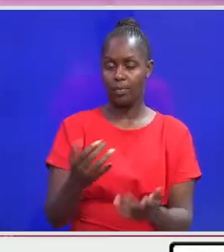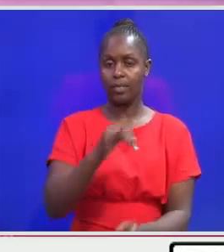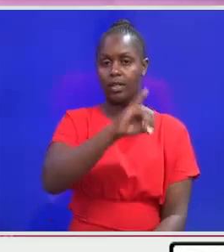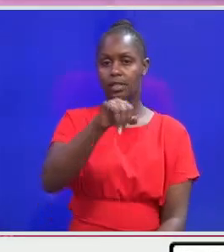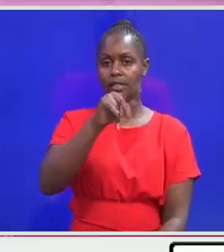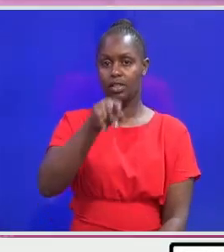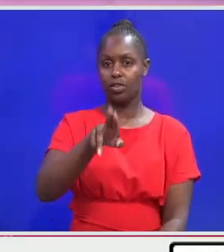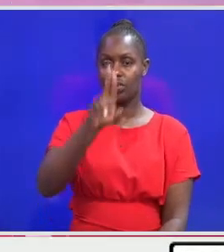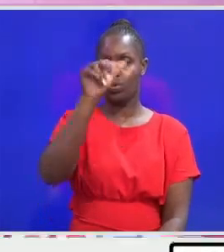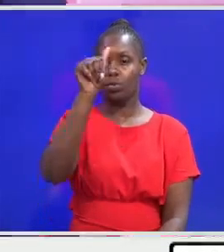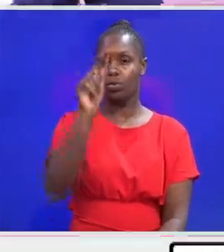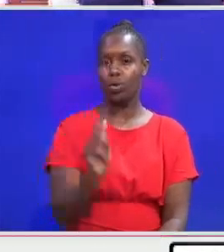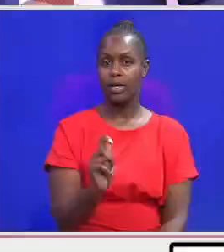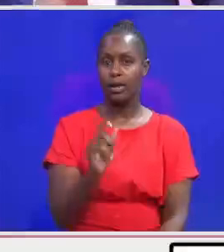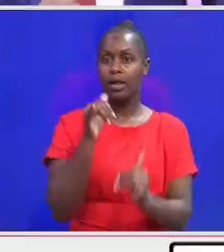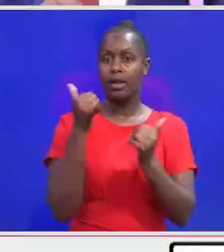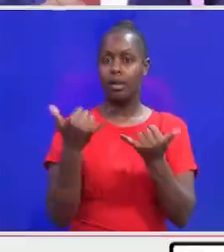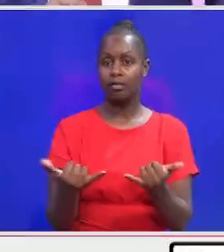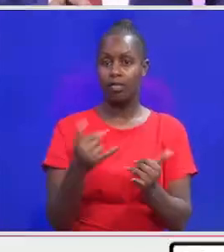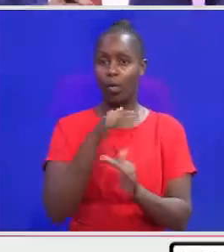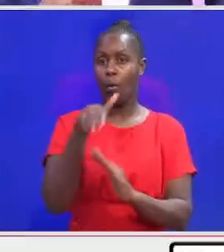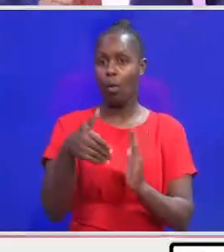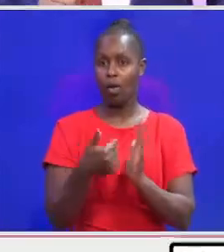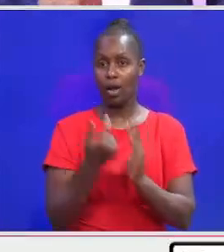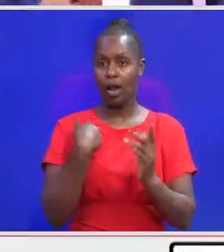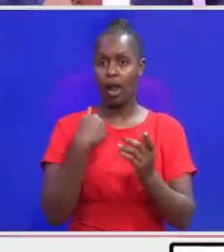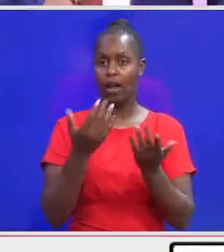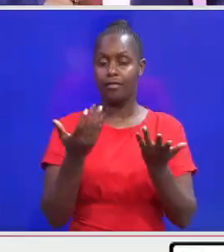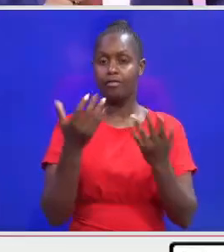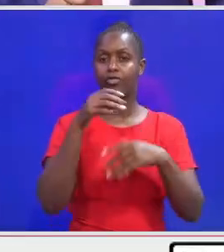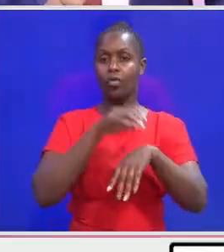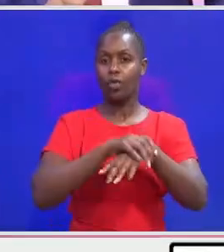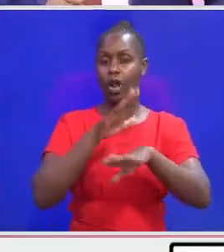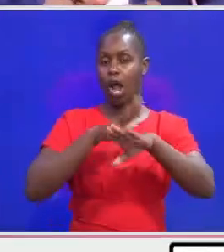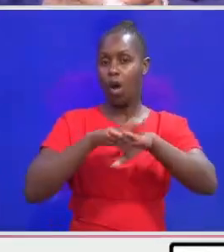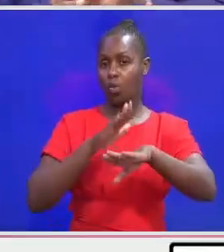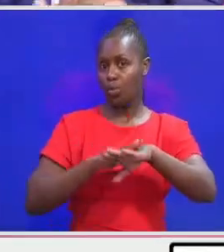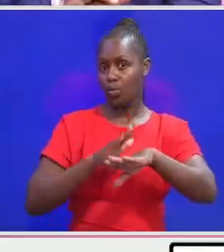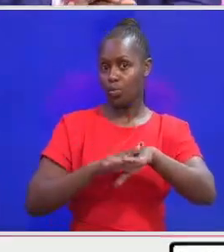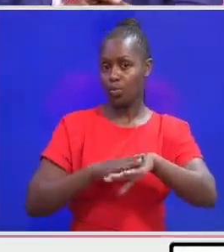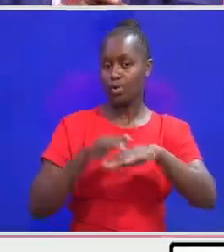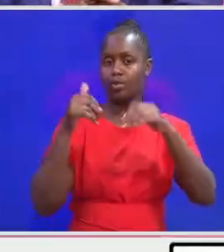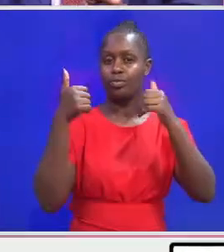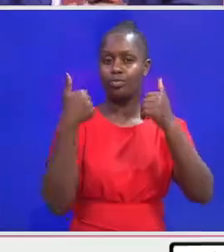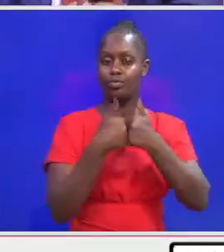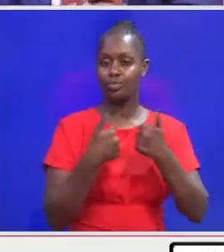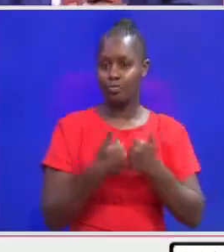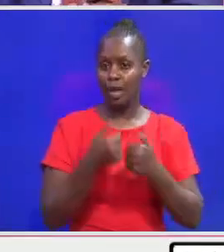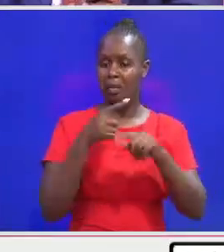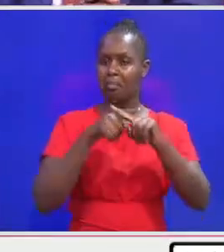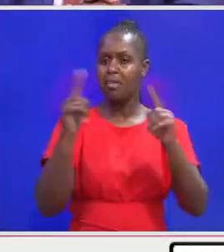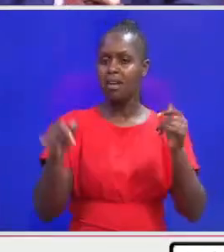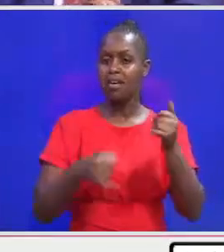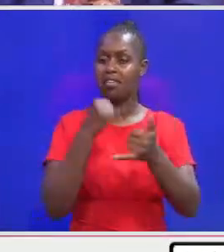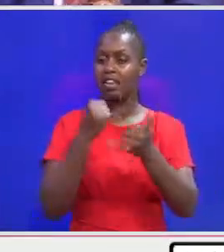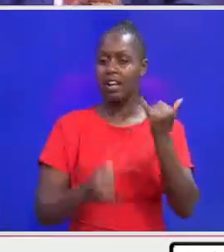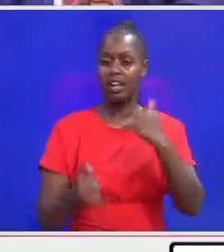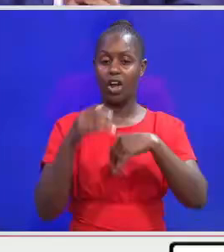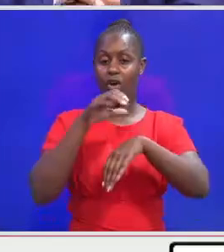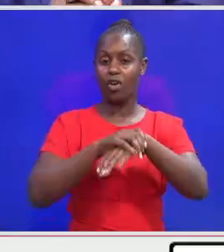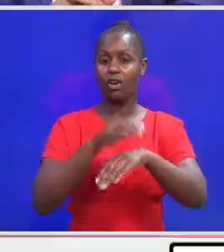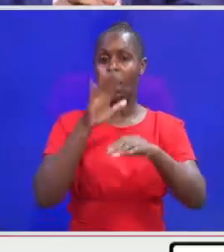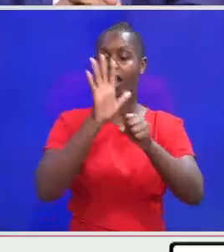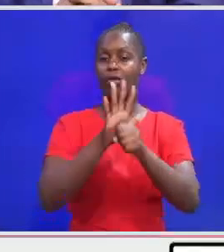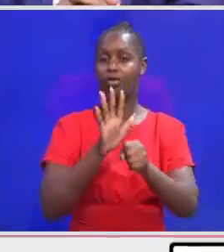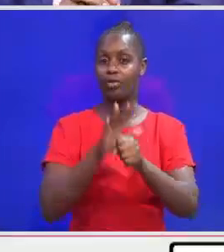JKUAT. The Recalls wameshuhudia msimu mzuri, lakini ilipofika fainali walipokea upinzani